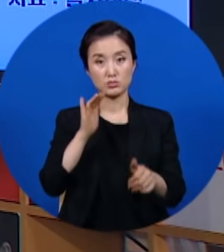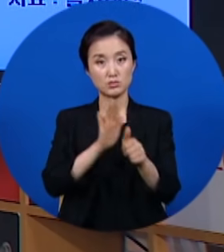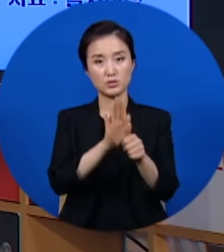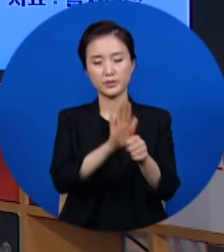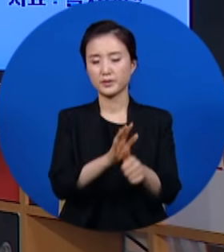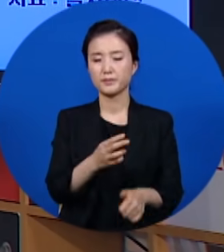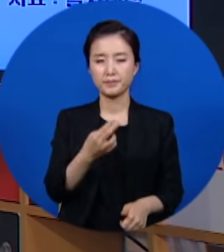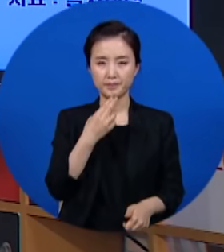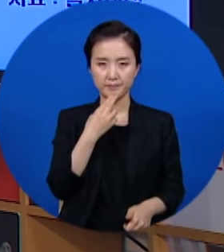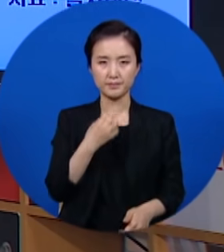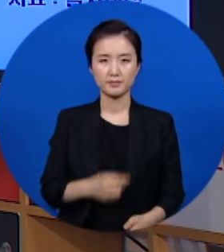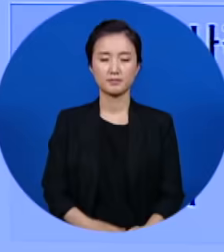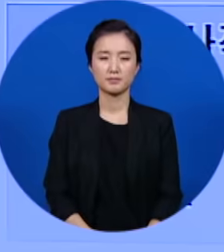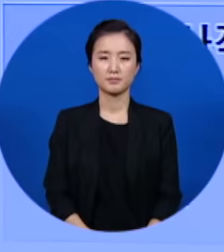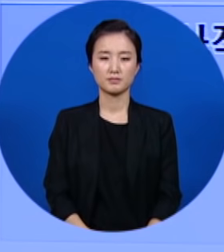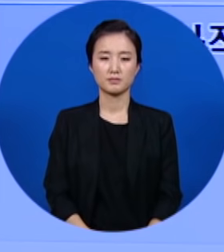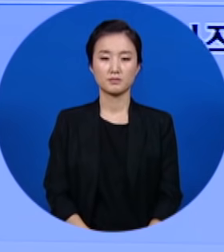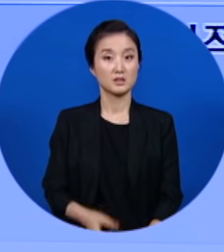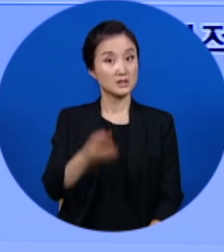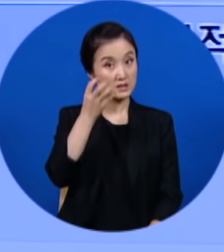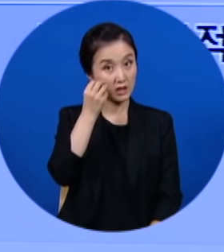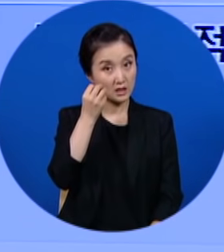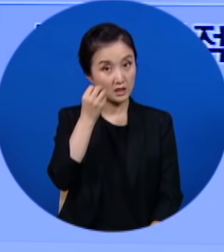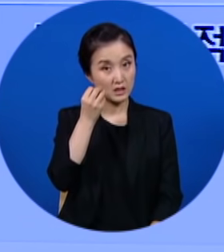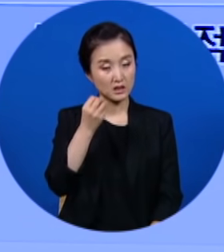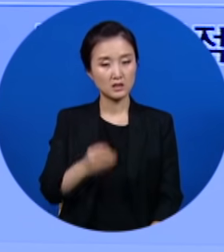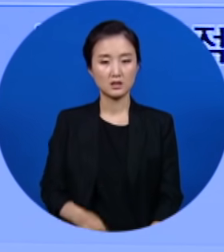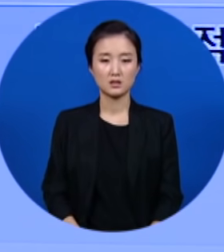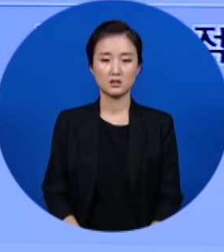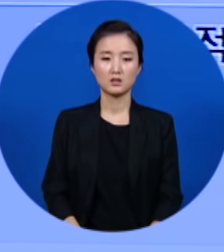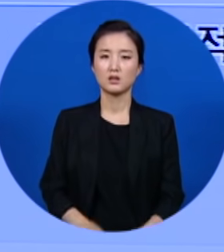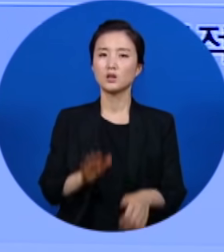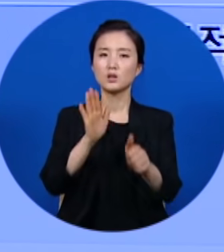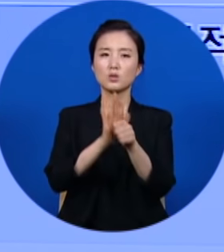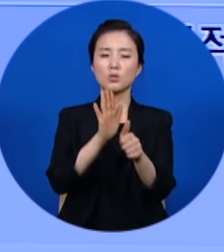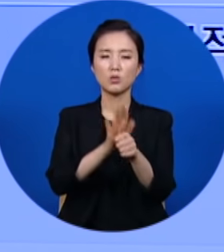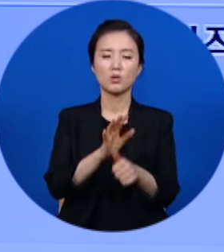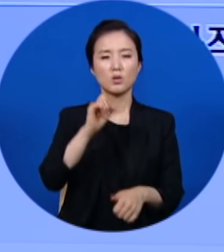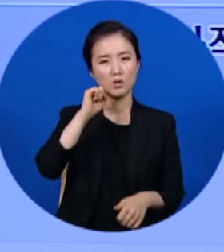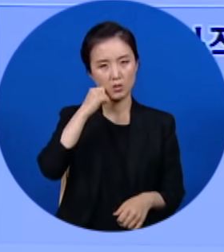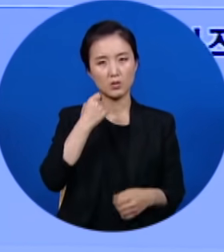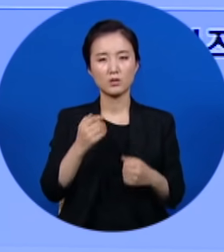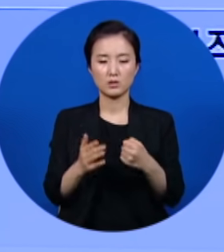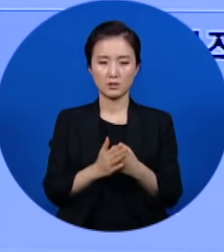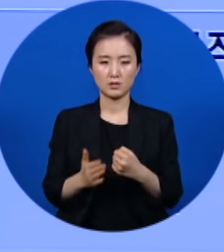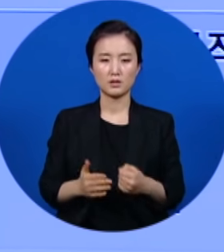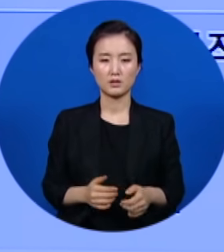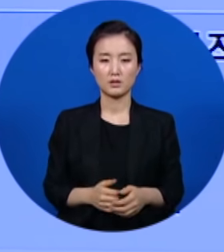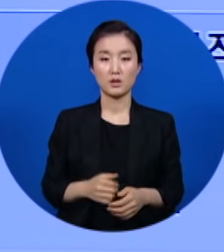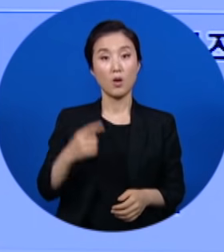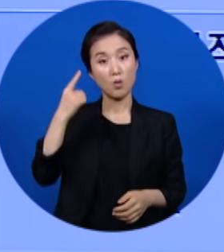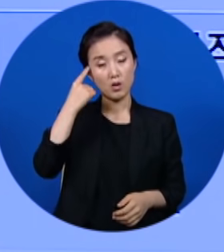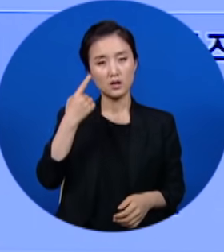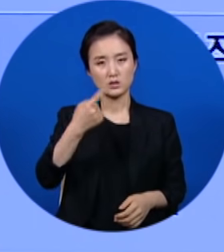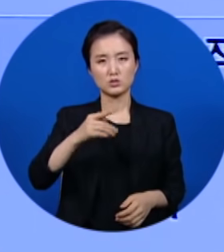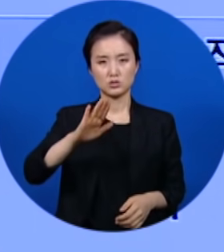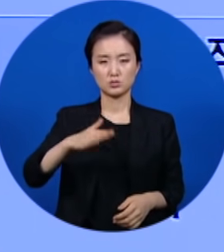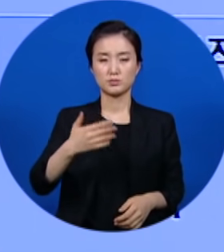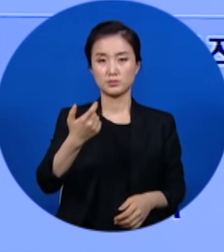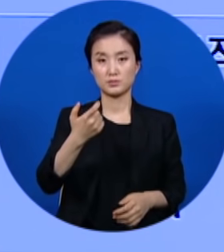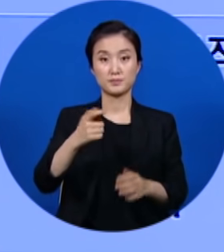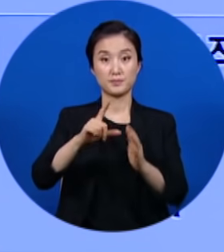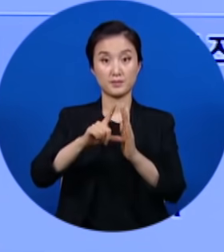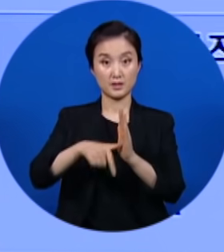없거든요 이상하죠 도와줄 수가 없어요 왜 1960 년 기준